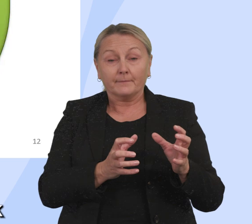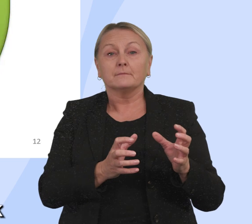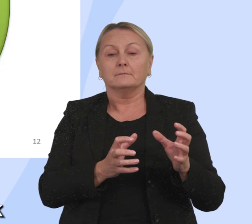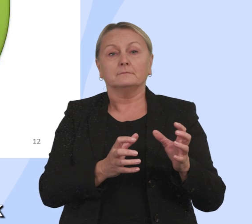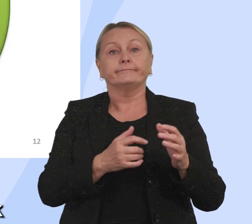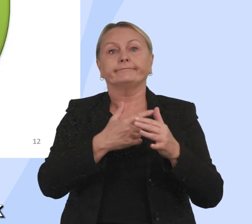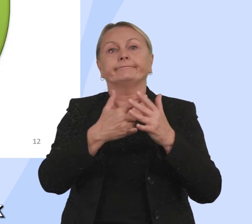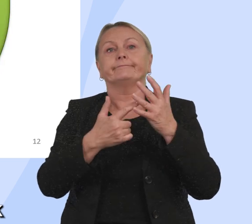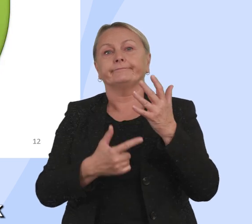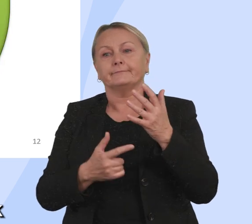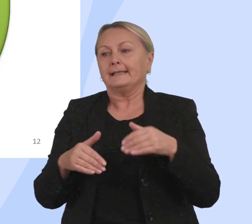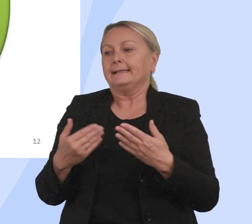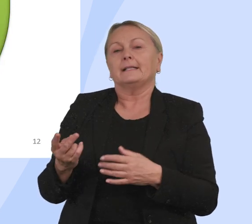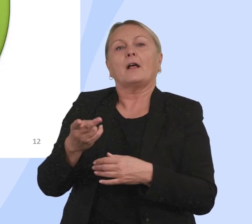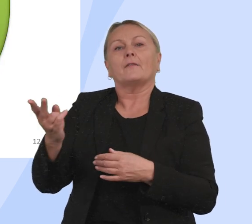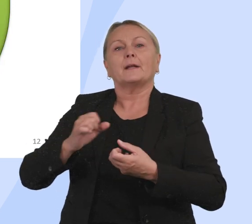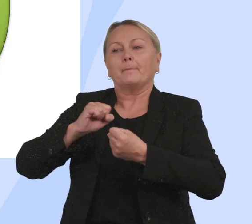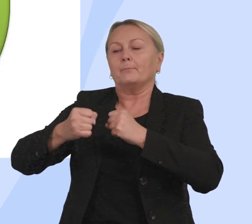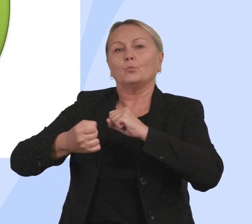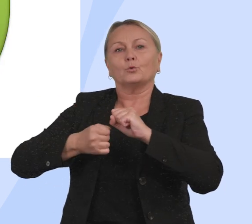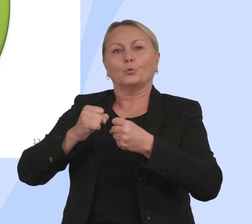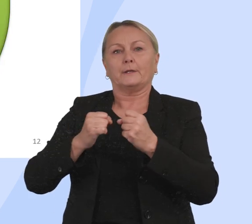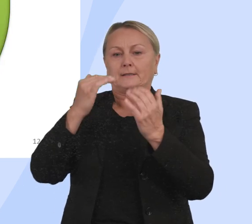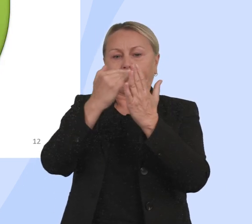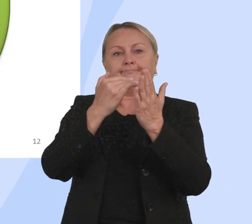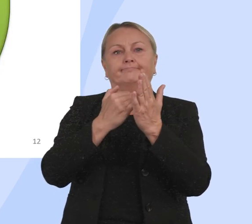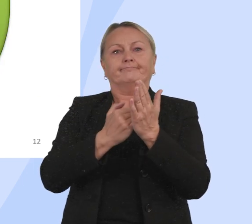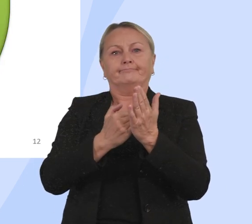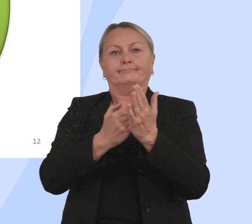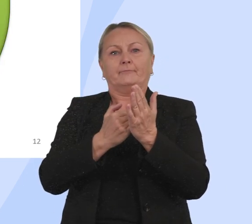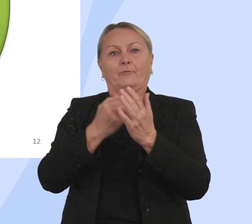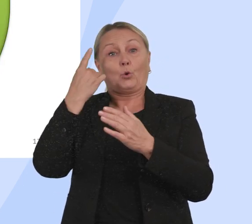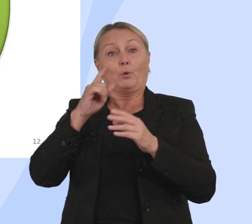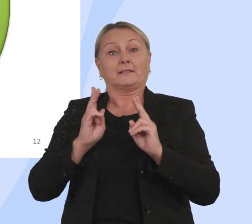motorisk afsæt for at kunne det samme. Og da der også er spejlneuroner i